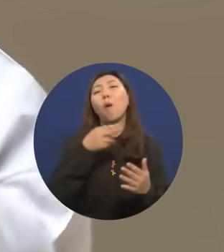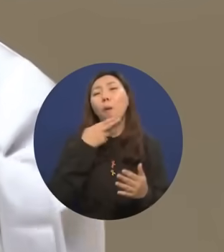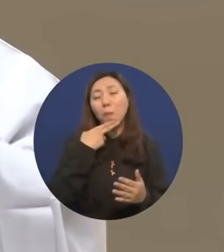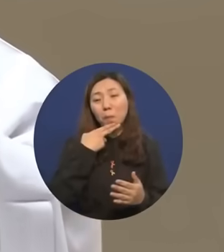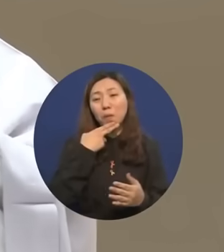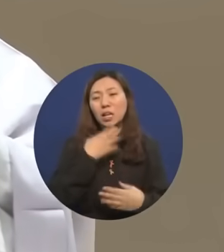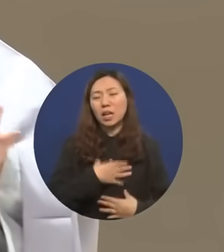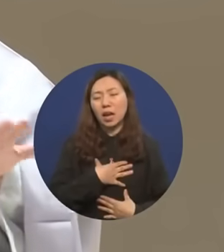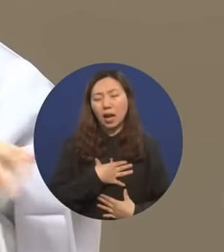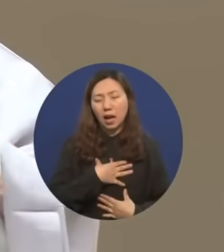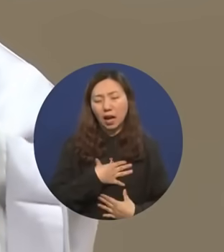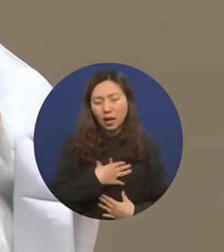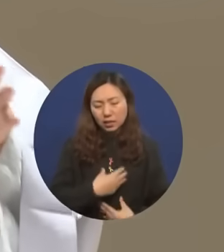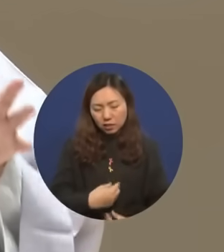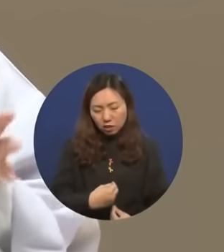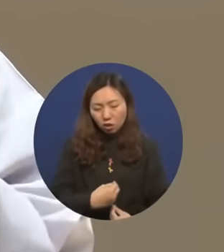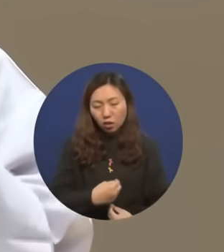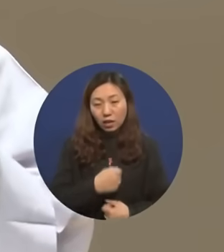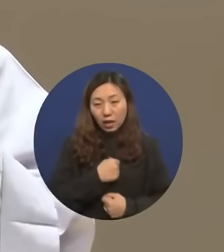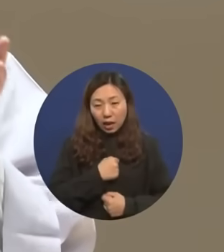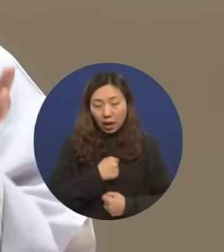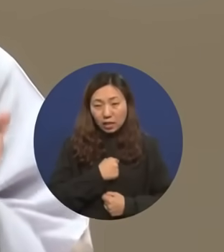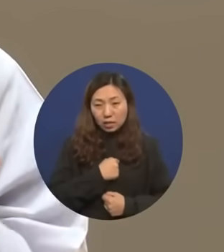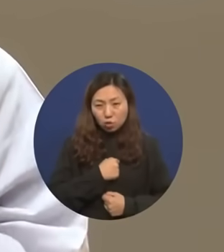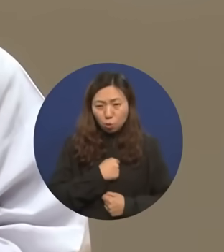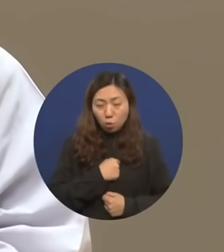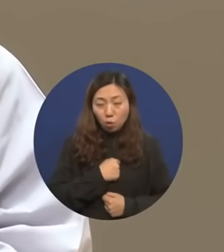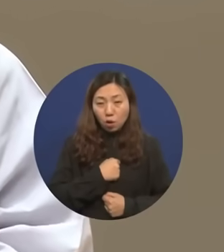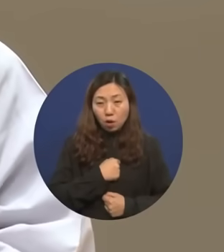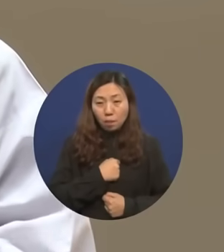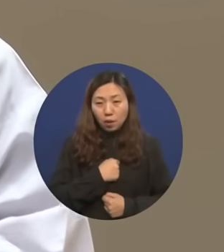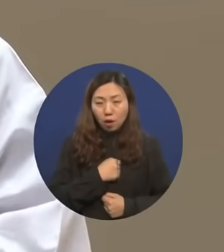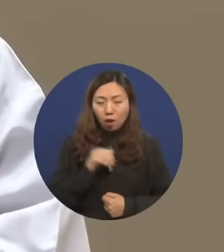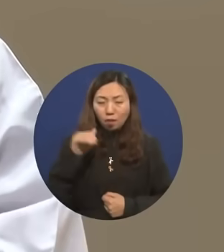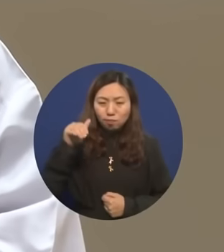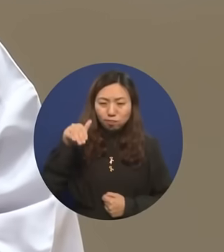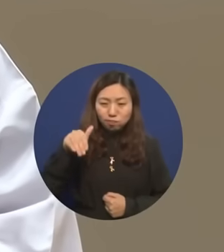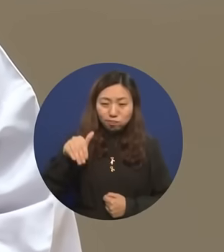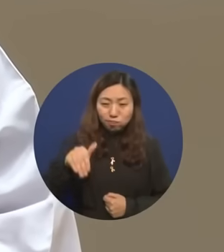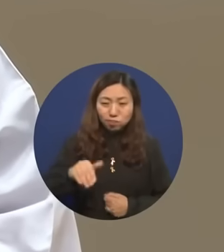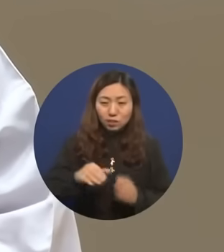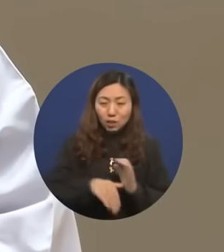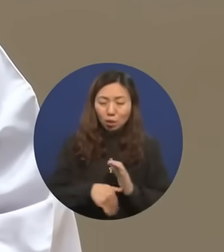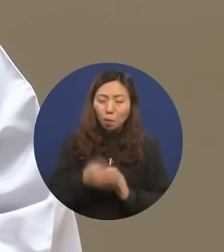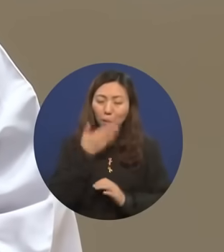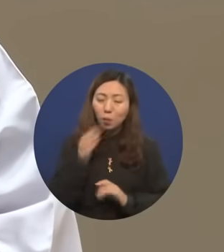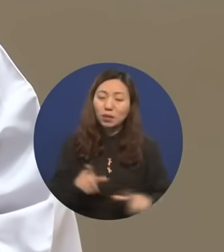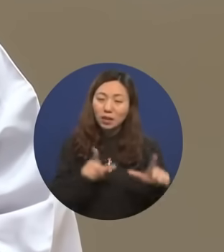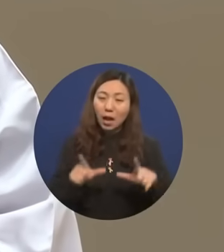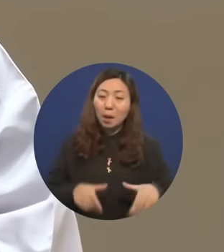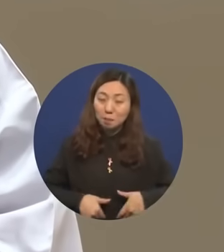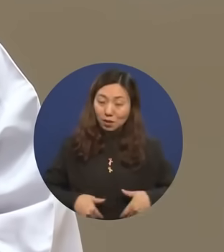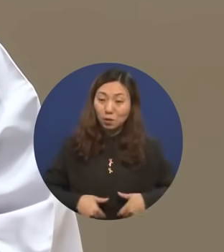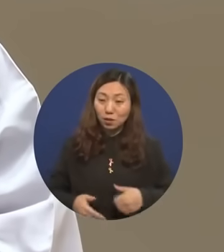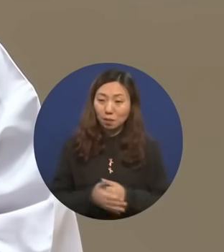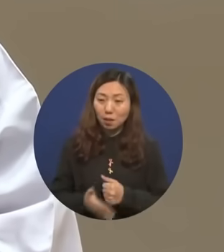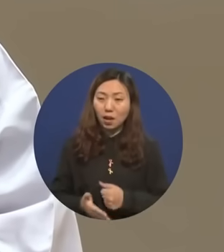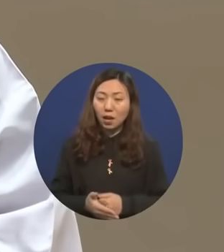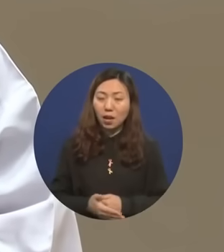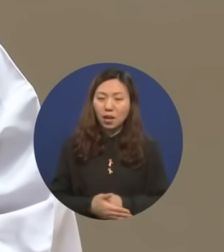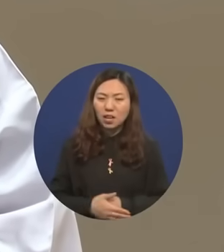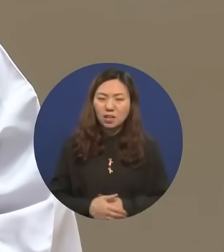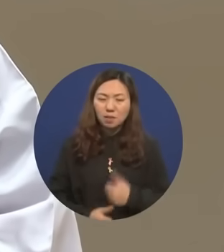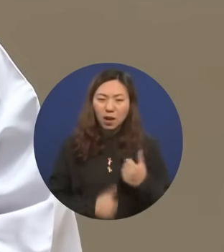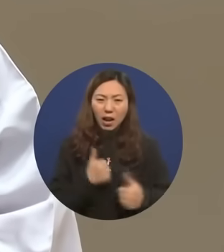굉장히 중요시하면서 하강 국면에도 그래도 사람은 먹어야 되지 않겠냐, 그럼 만약에 이게 막